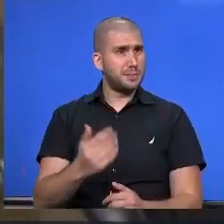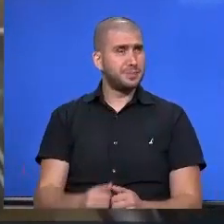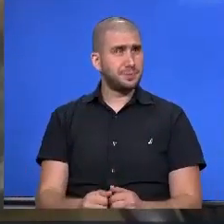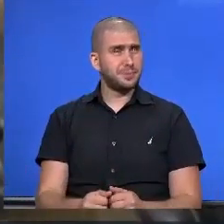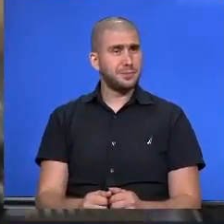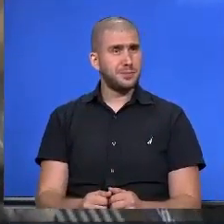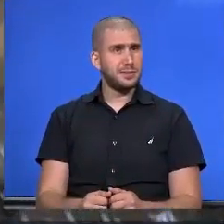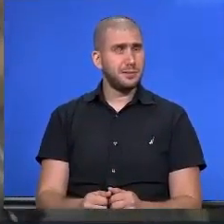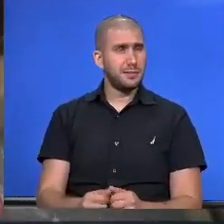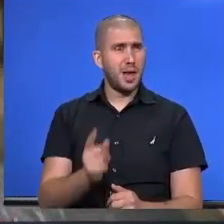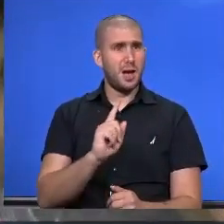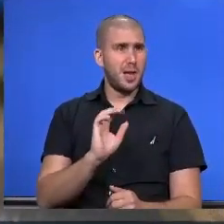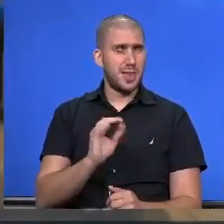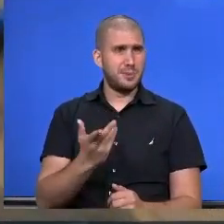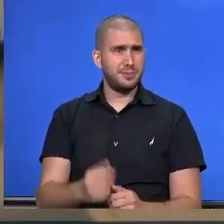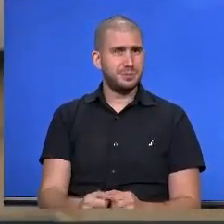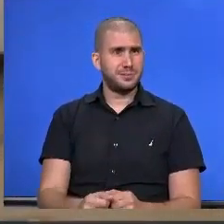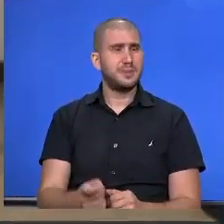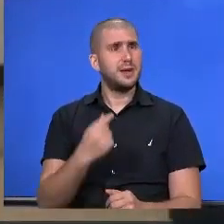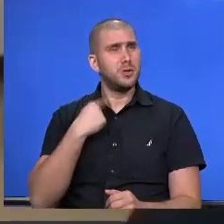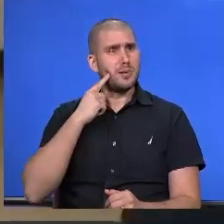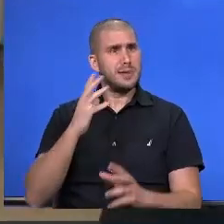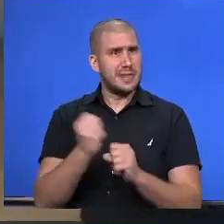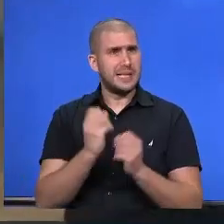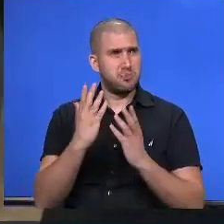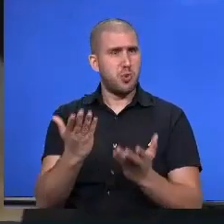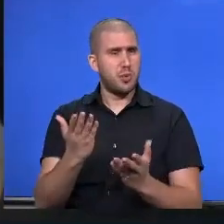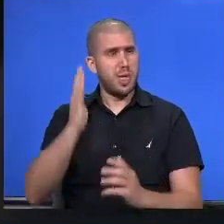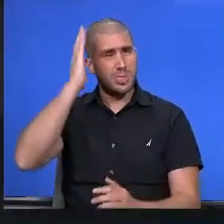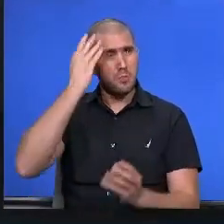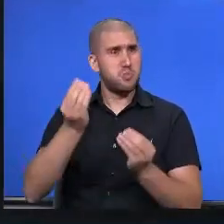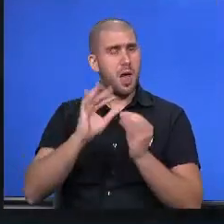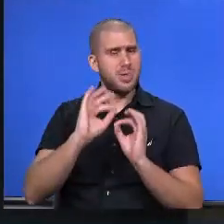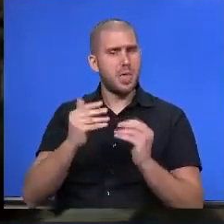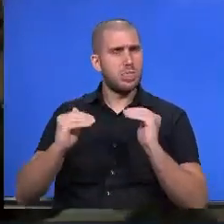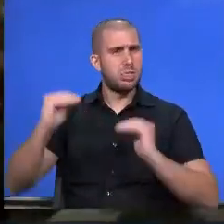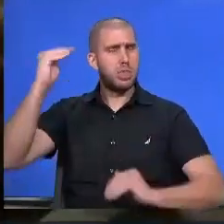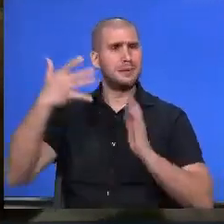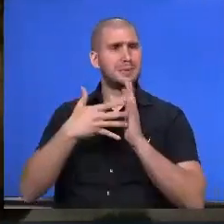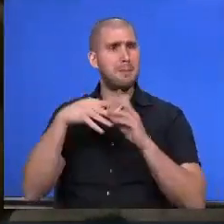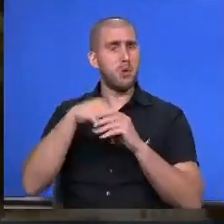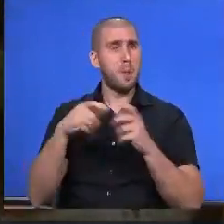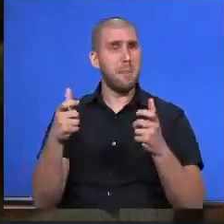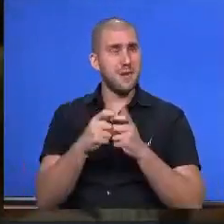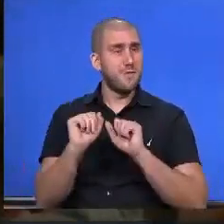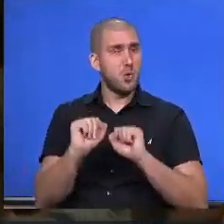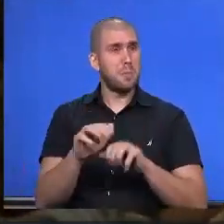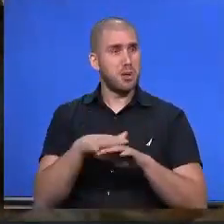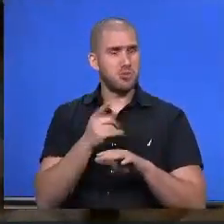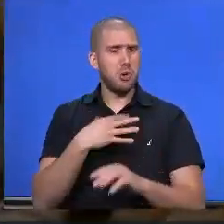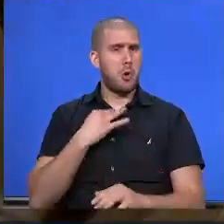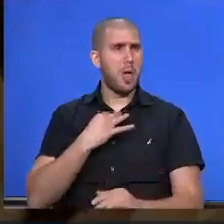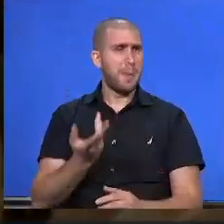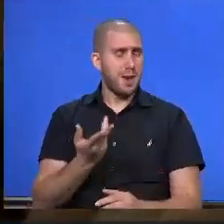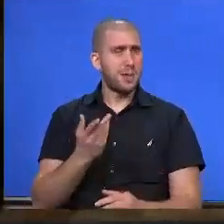right? It's nobody even close, and I think we're going to do very well. טראמפ מוסיף להוביל בסקרים בתוך מפלגתו, לתומכיו נראה שכל זה לא אכפת.